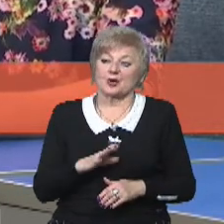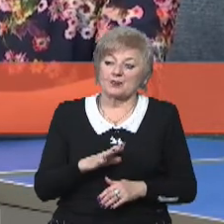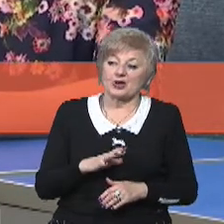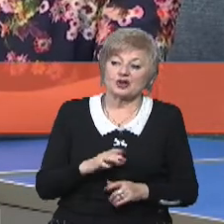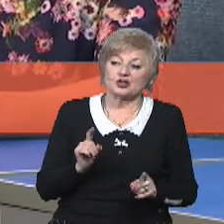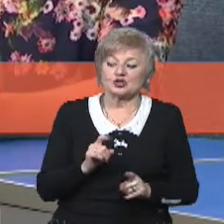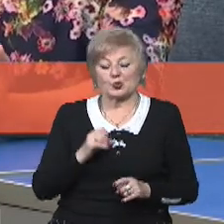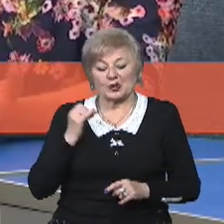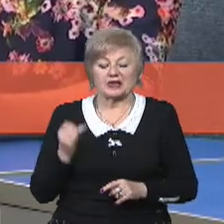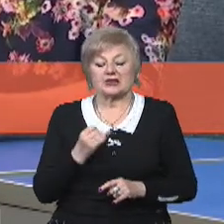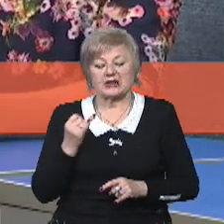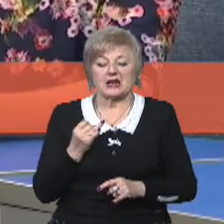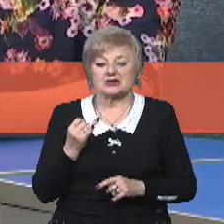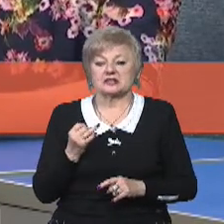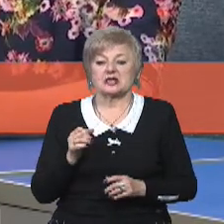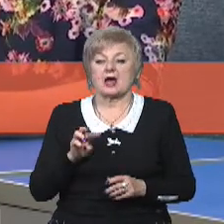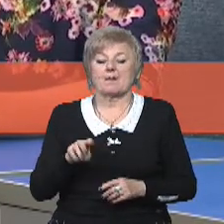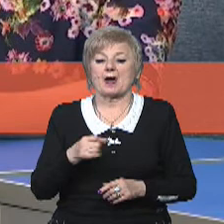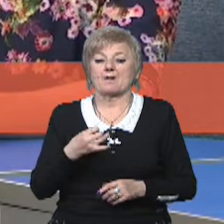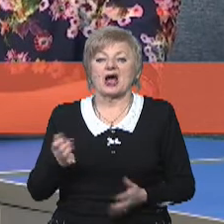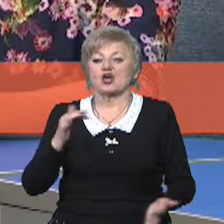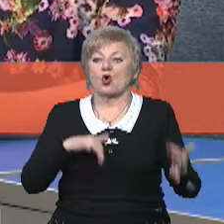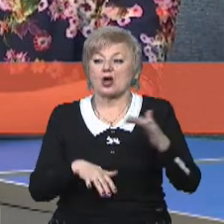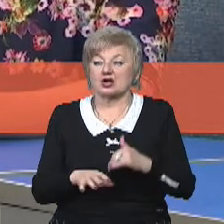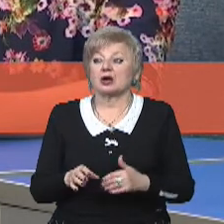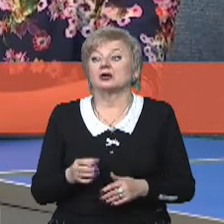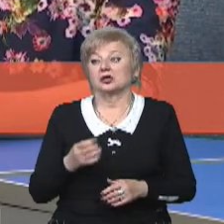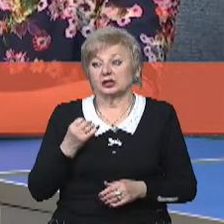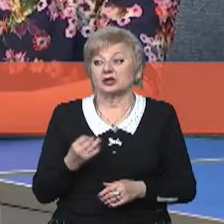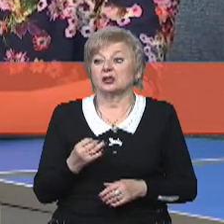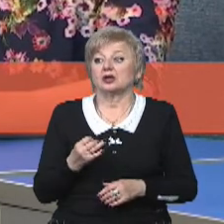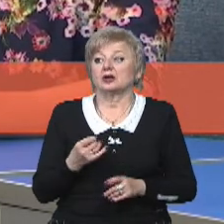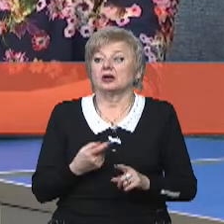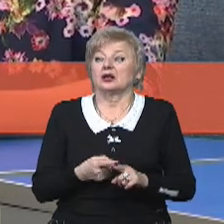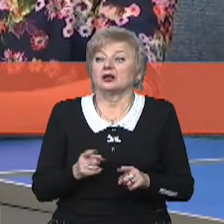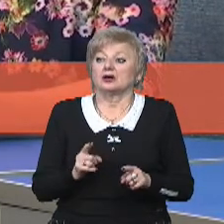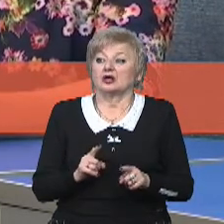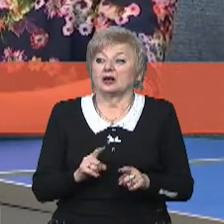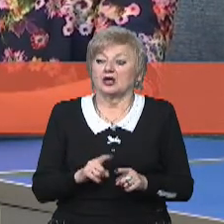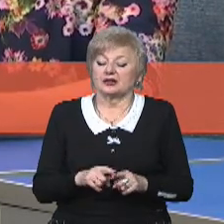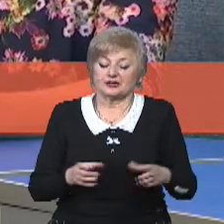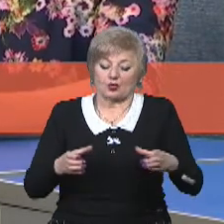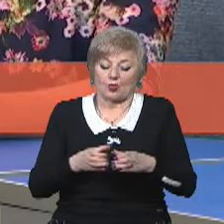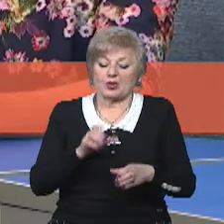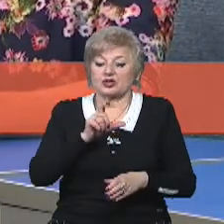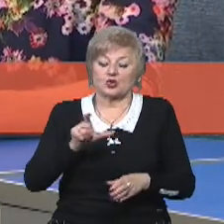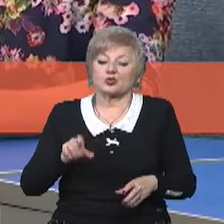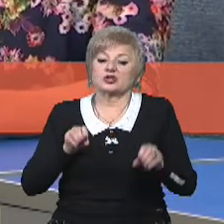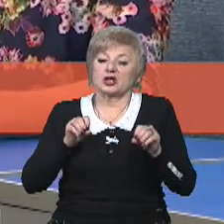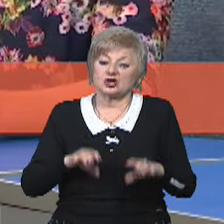яких Мамайгора – це велика частина їхнього життя. І ця компанія, команда людей вирішила,